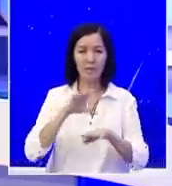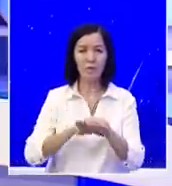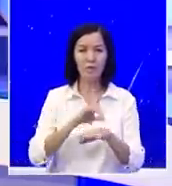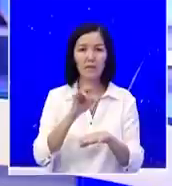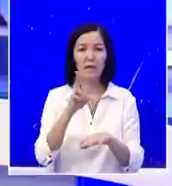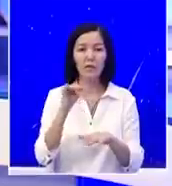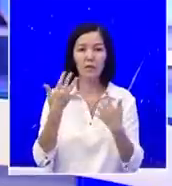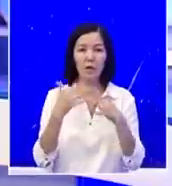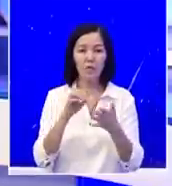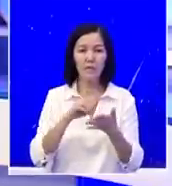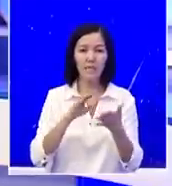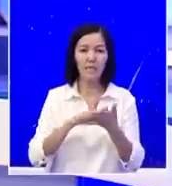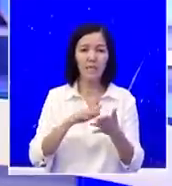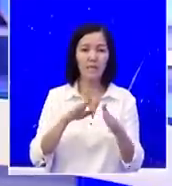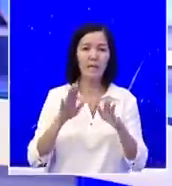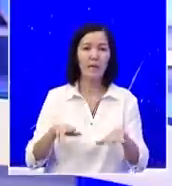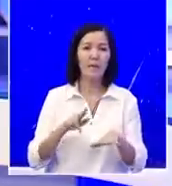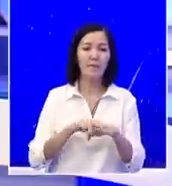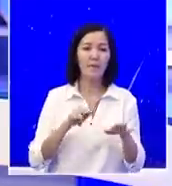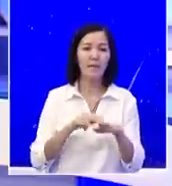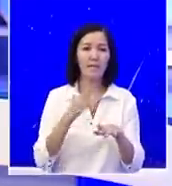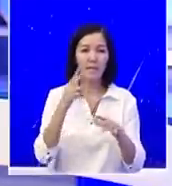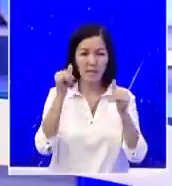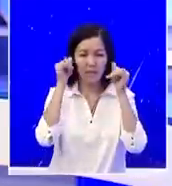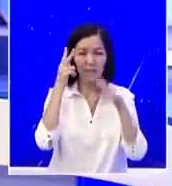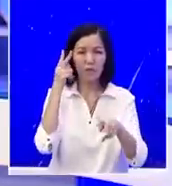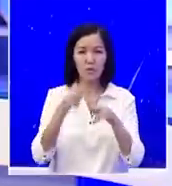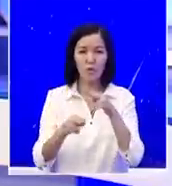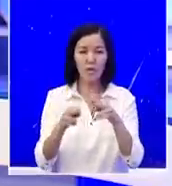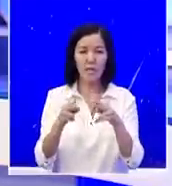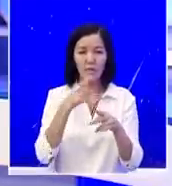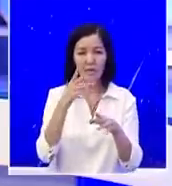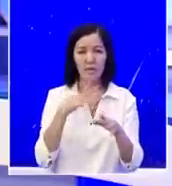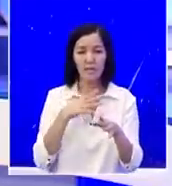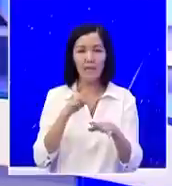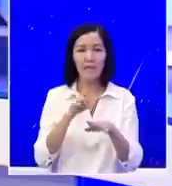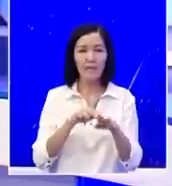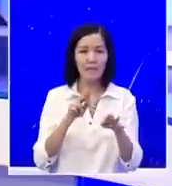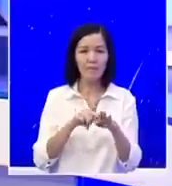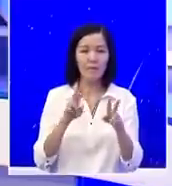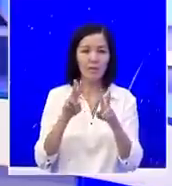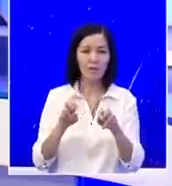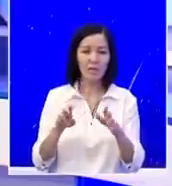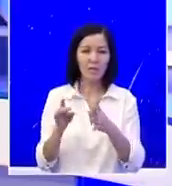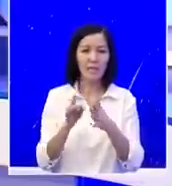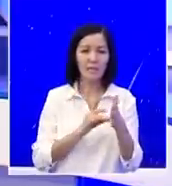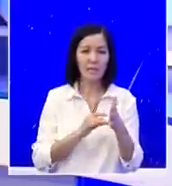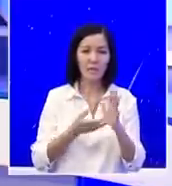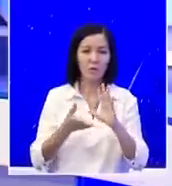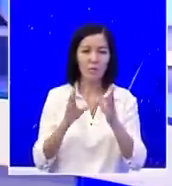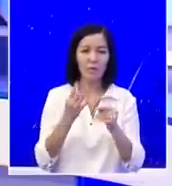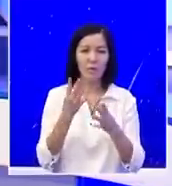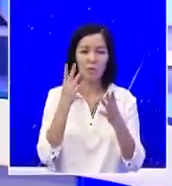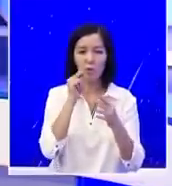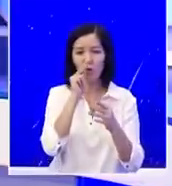тіркелген. Жергілікті полиция қызметіне шаруа иесі 2 сиыр жоғалған туралы хабарлаған. Тәртіп сақшыларының жедел іздестіру барысында 4